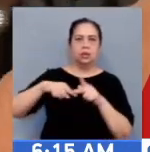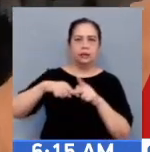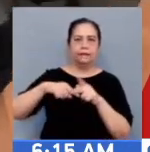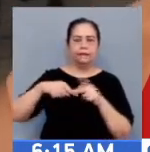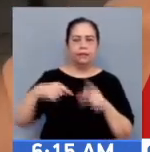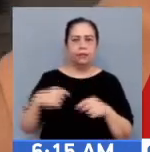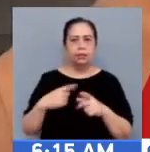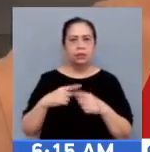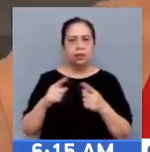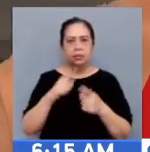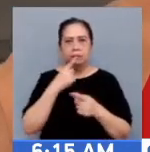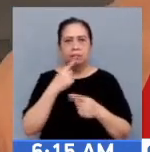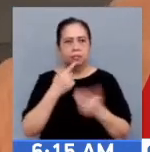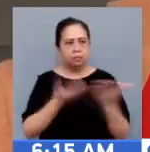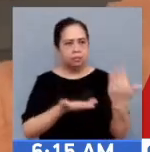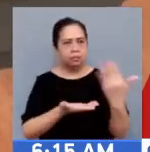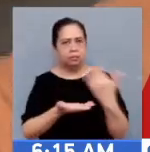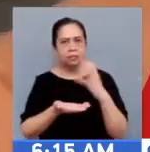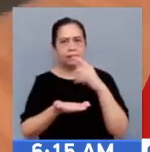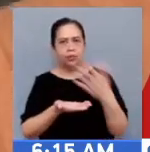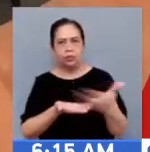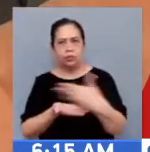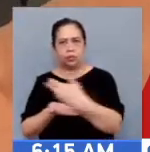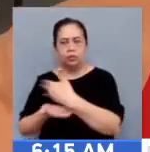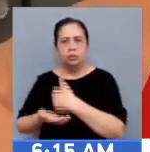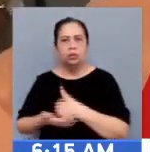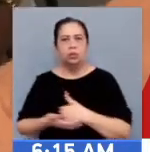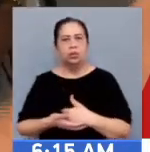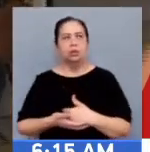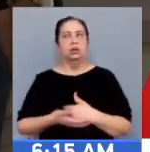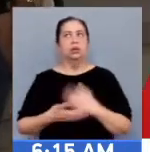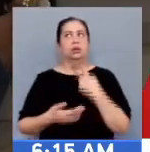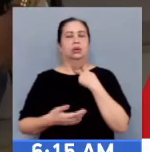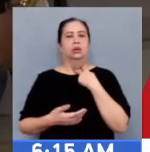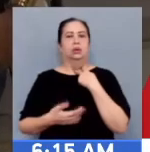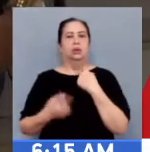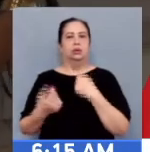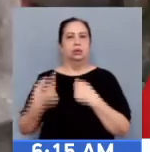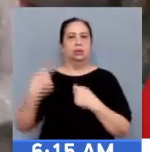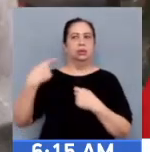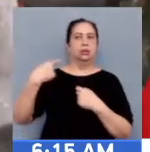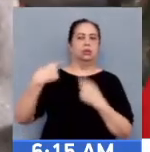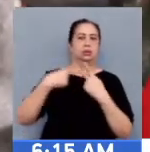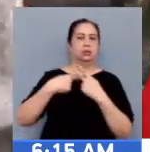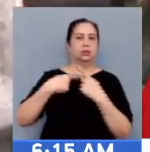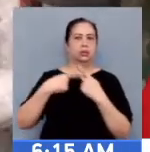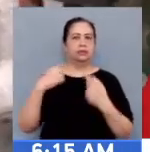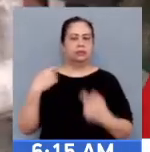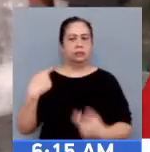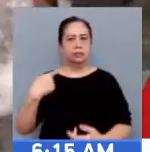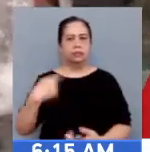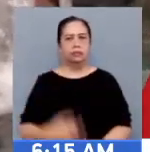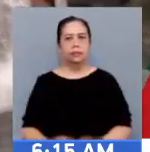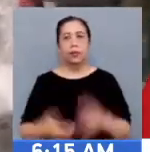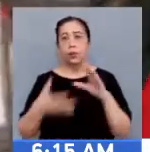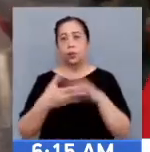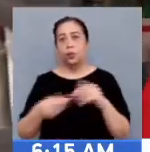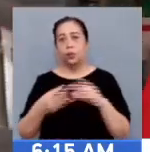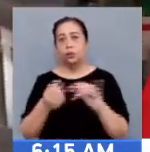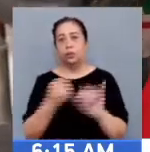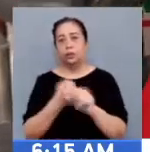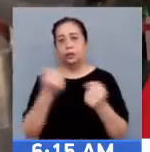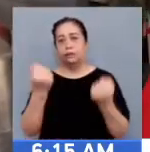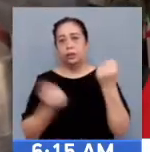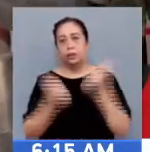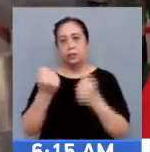sinabi ko, kunin na araw yung cellphone. Mismong sa akin po yung nakatapat yung kutsilyo. Kwento ng jeepney driver, sumakay sa pantrangko